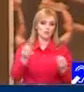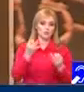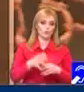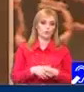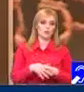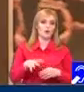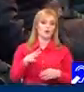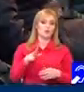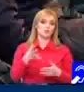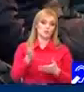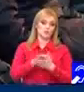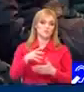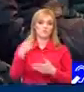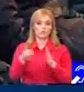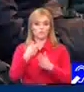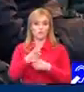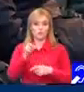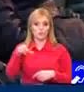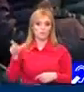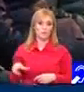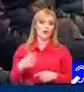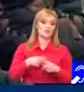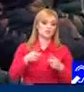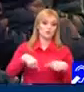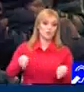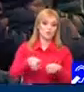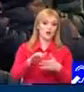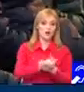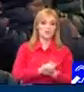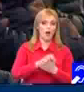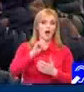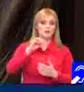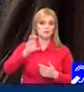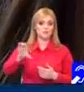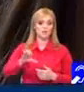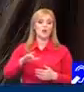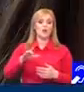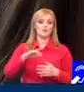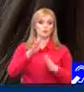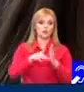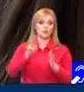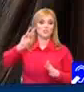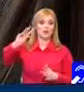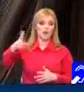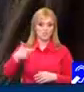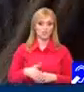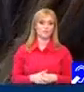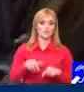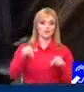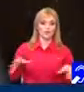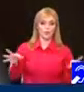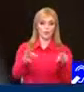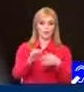publicului oameni și valori. Centenarul Filmului Românesc, organizat de Asociația Artis din Iași și Asociația Obștească Mia de la